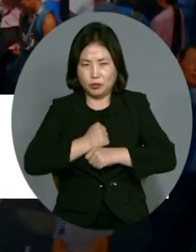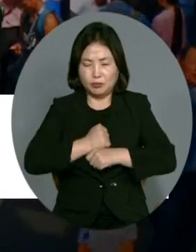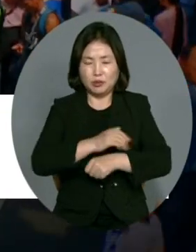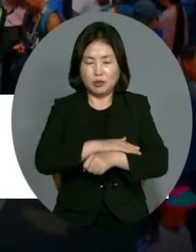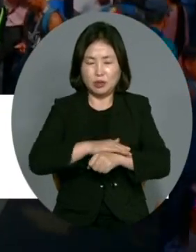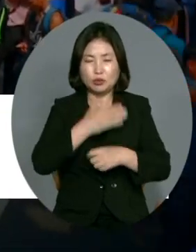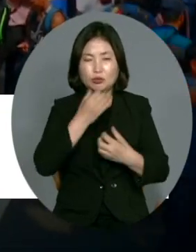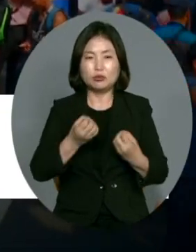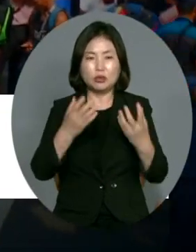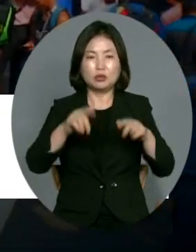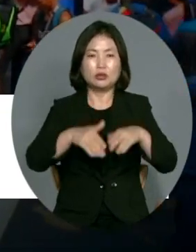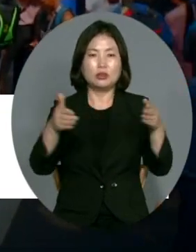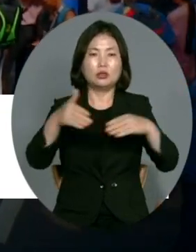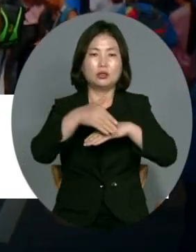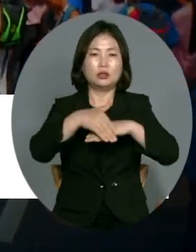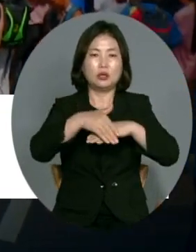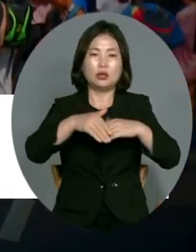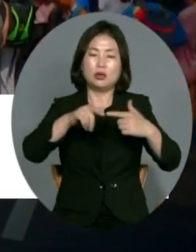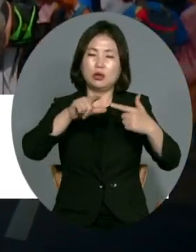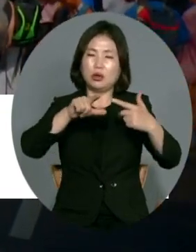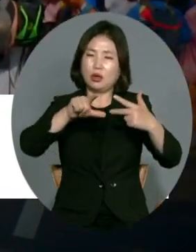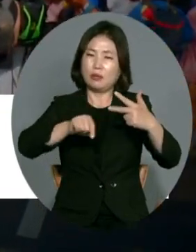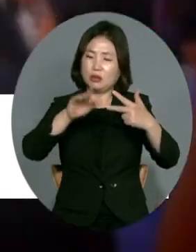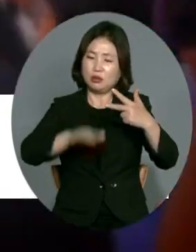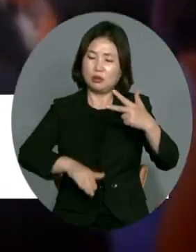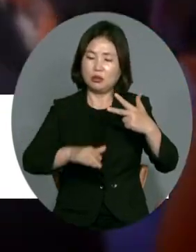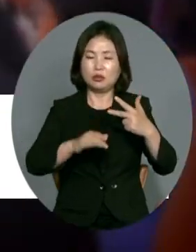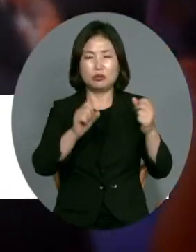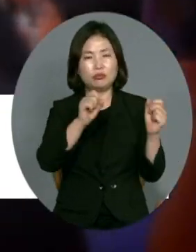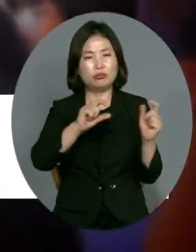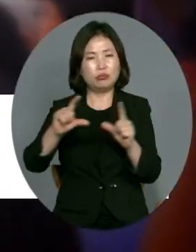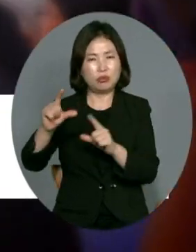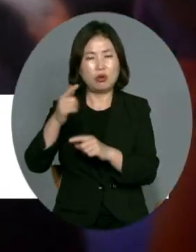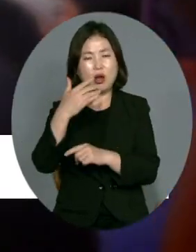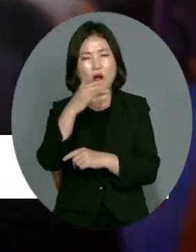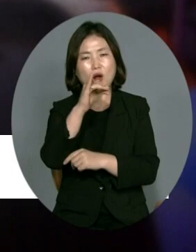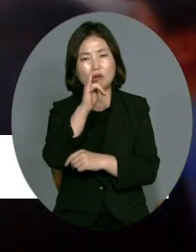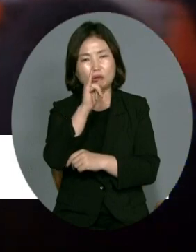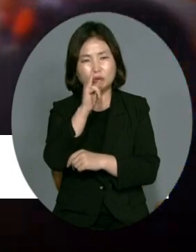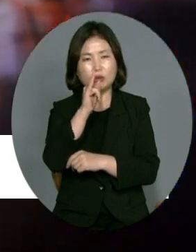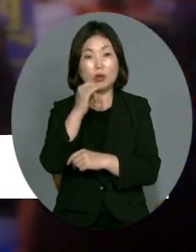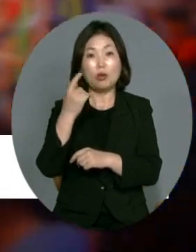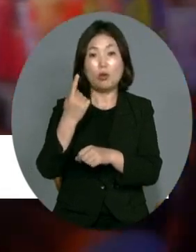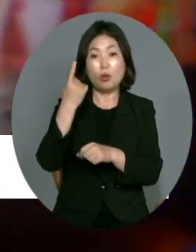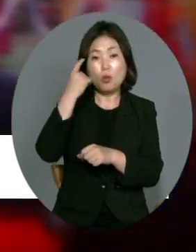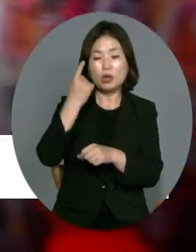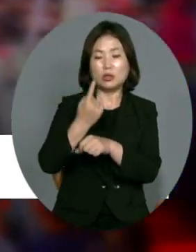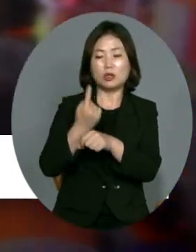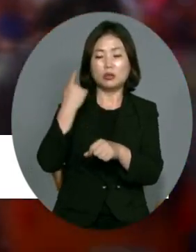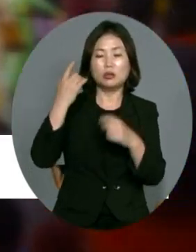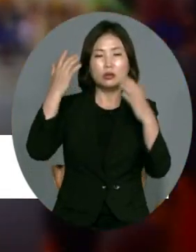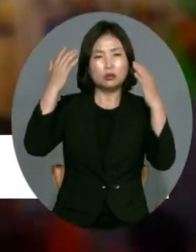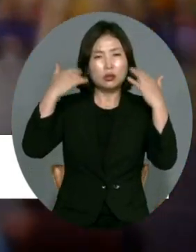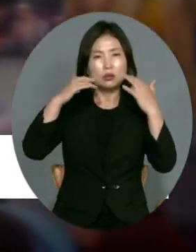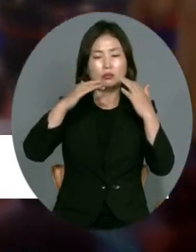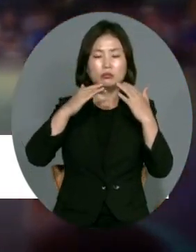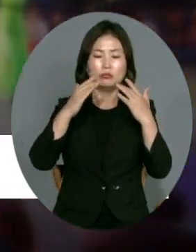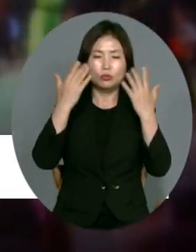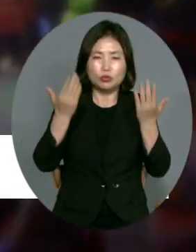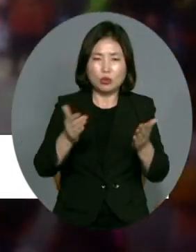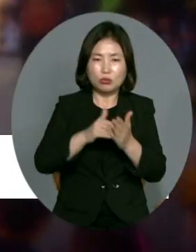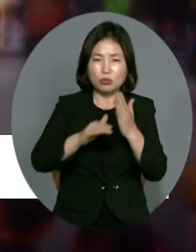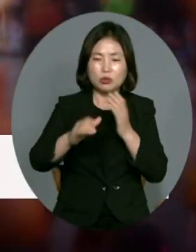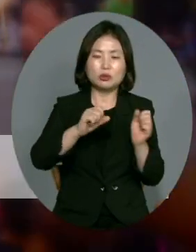준수하면서 축제를 진행할 예정이에요. 하반기에는 가능성이 있죠. 아무래도 휴가 작년에도 여름 휴가 지나고